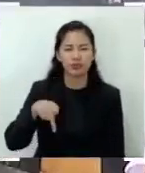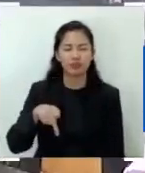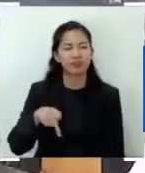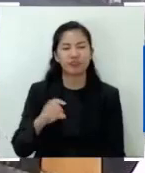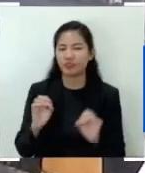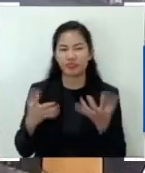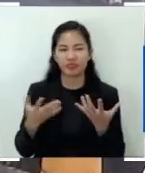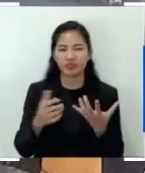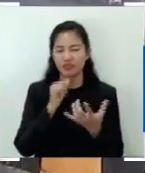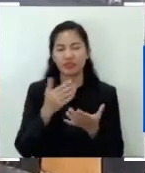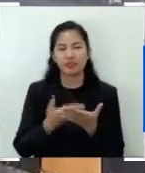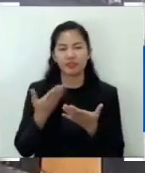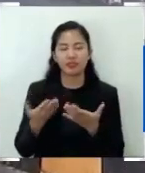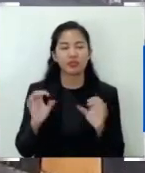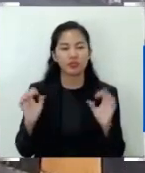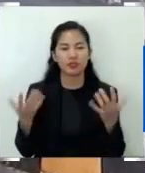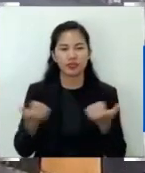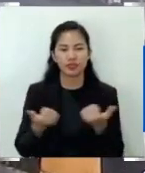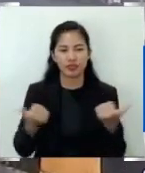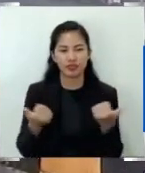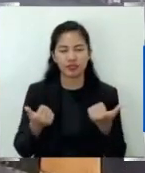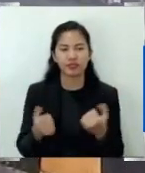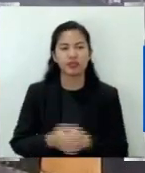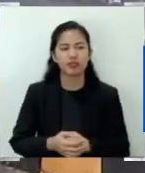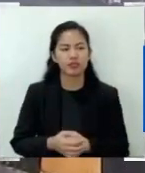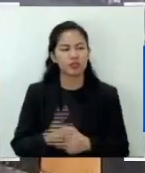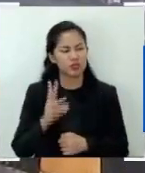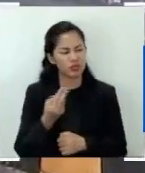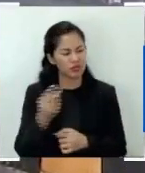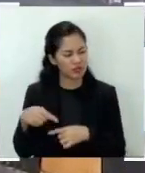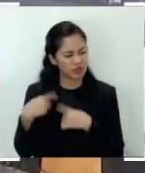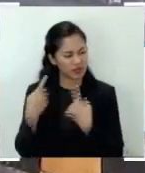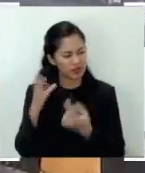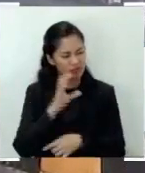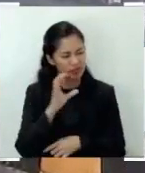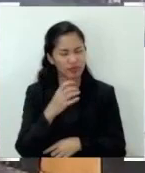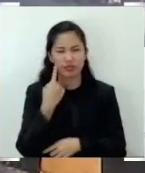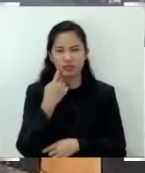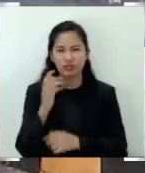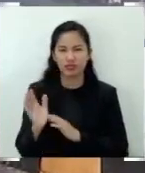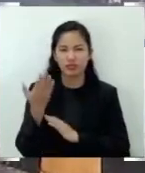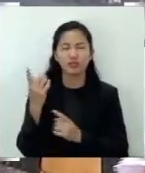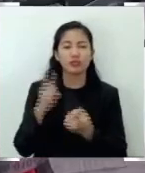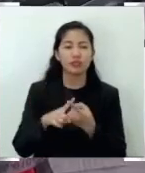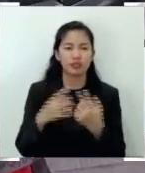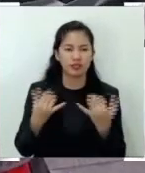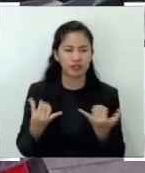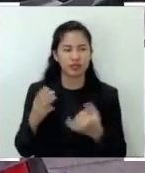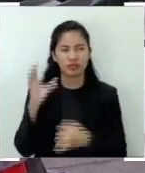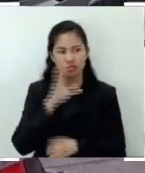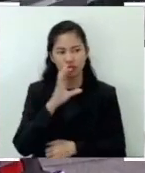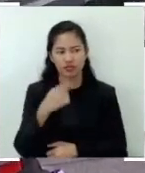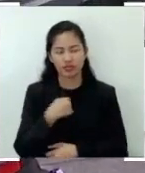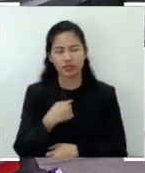na daw po stock. Walang stock? Opo. Kailan ka pa naghahanap noon? Kanina, umaga. Hanggang ngayon, umahanap ako eh. Si